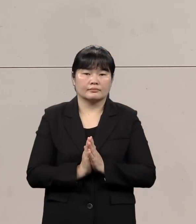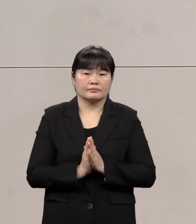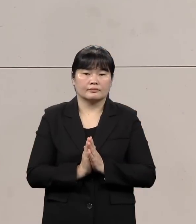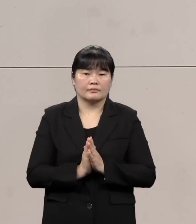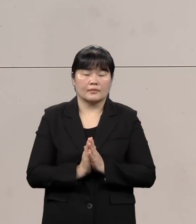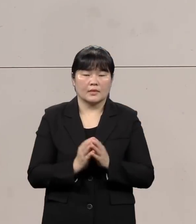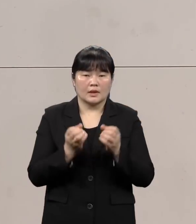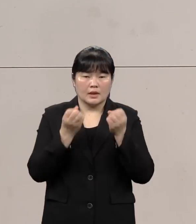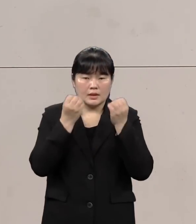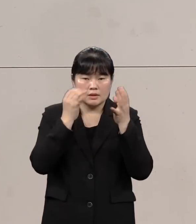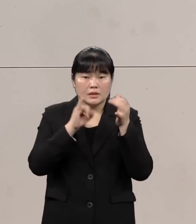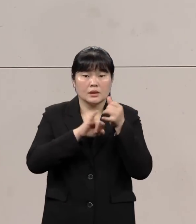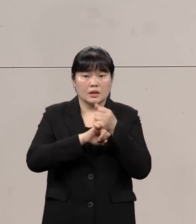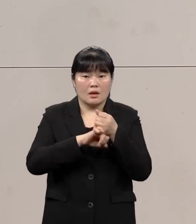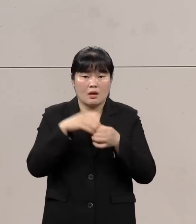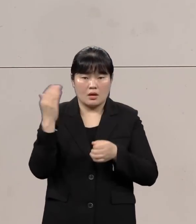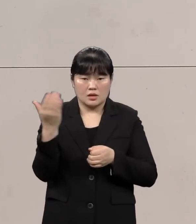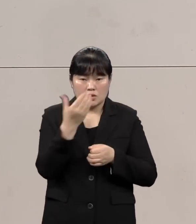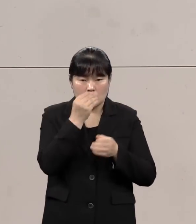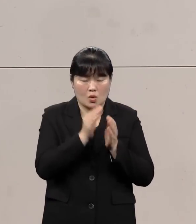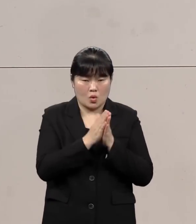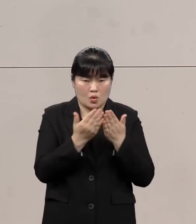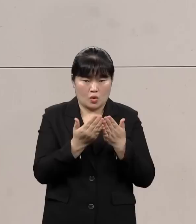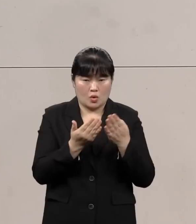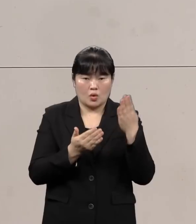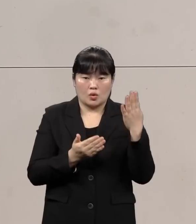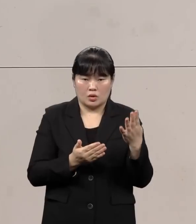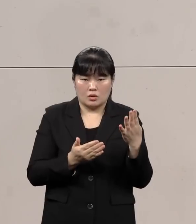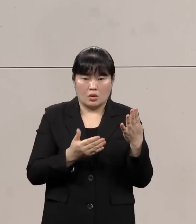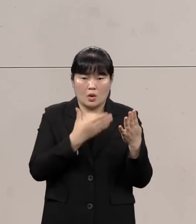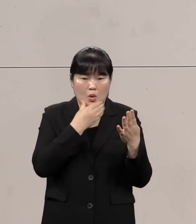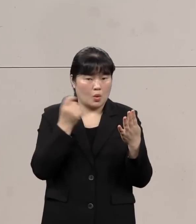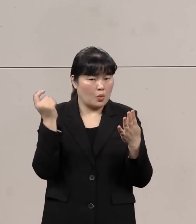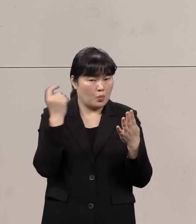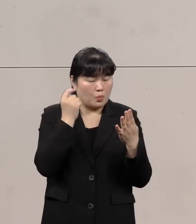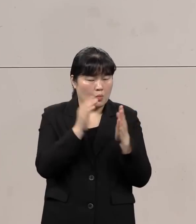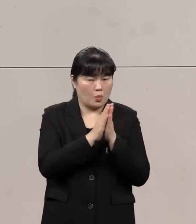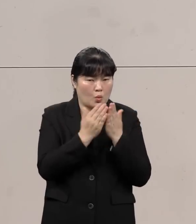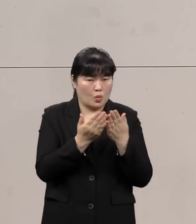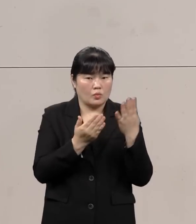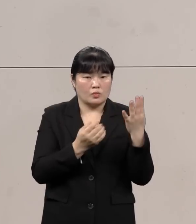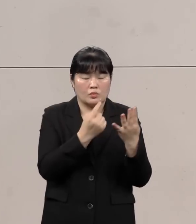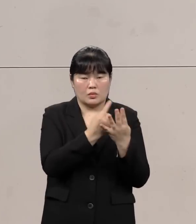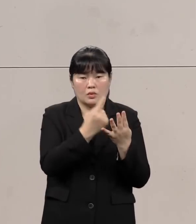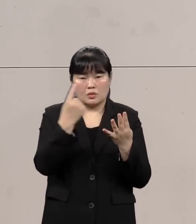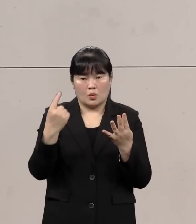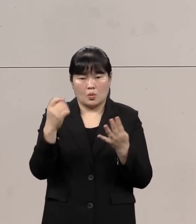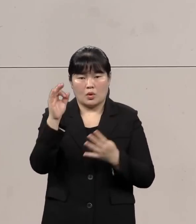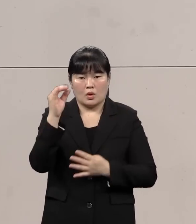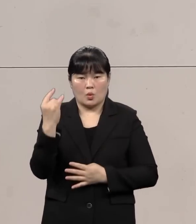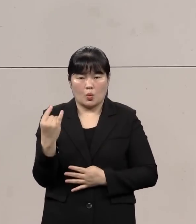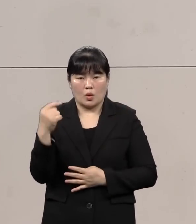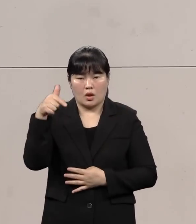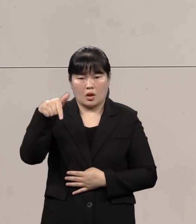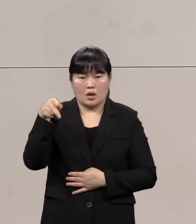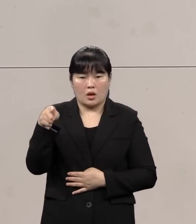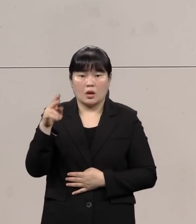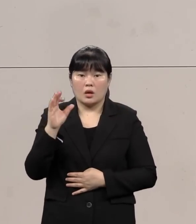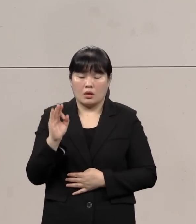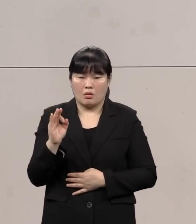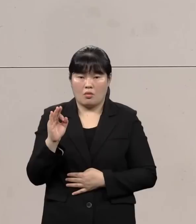물론 신약 성경의 4개의 복음서 즉 정경 복음서가 아닌 외경